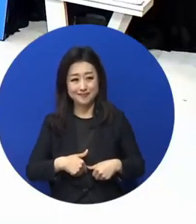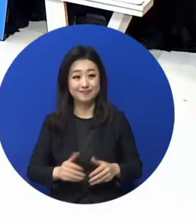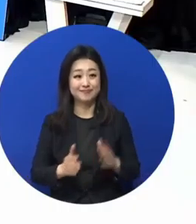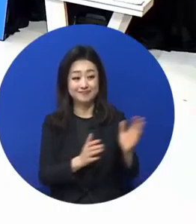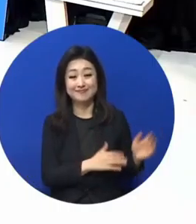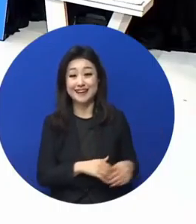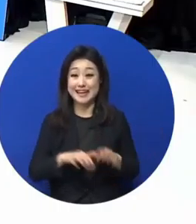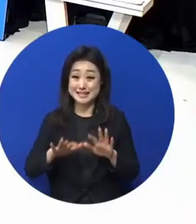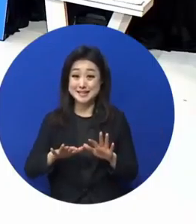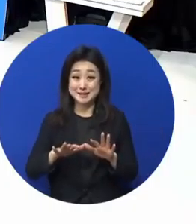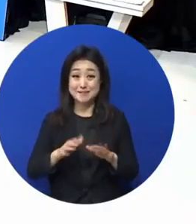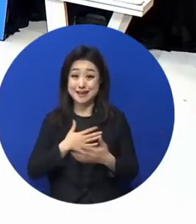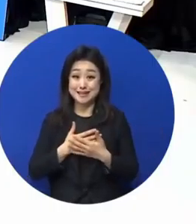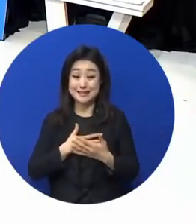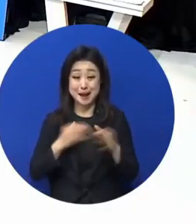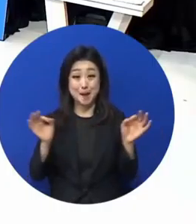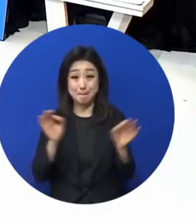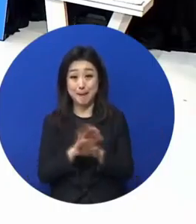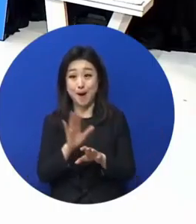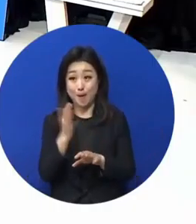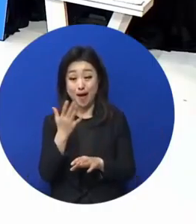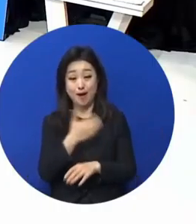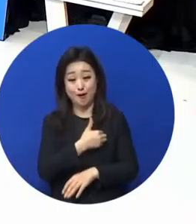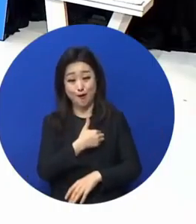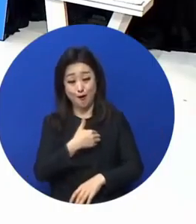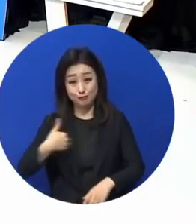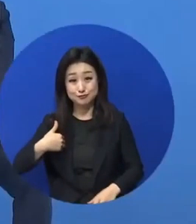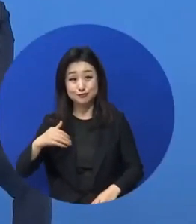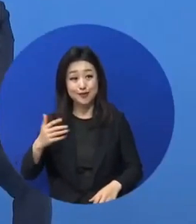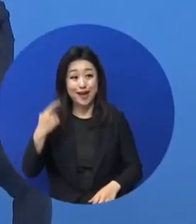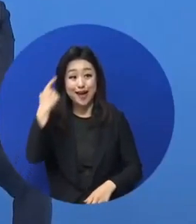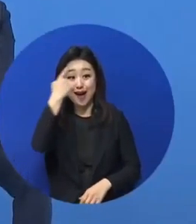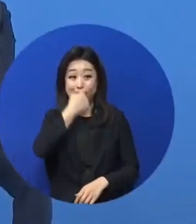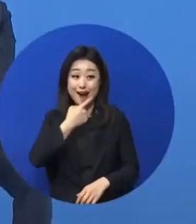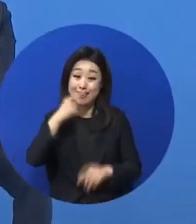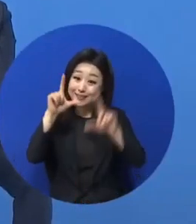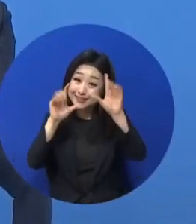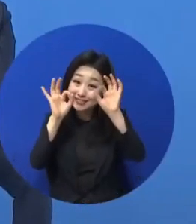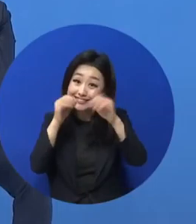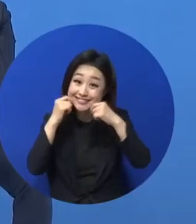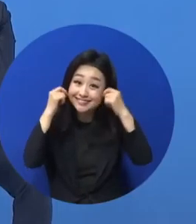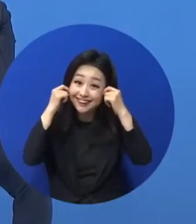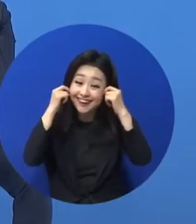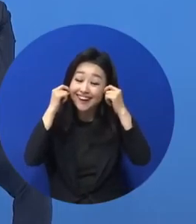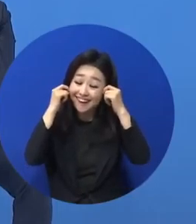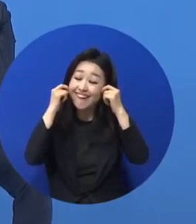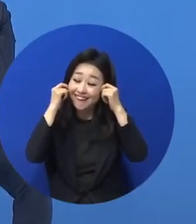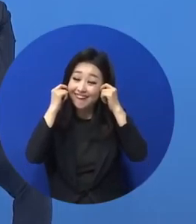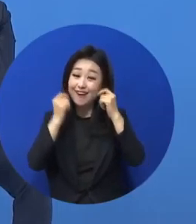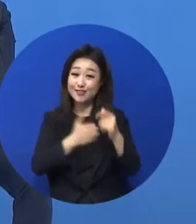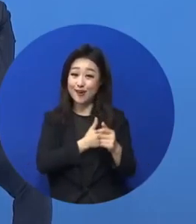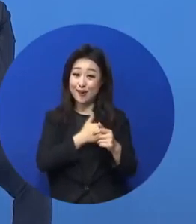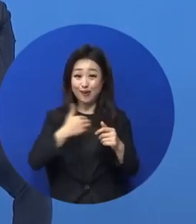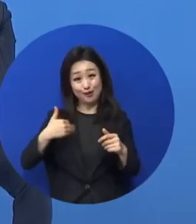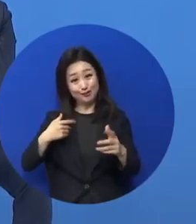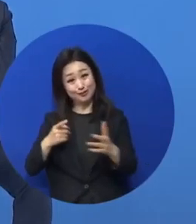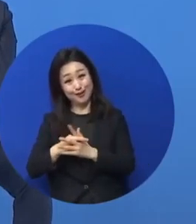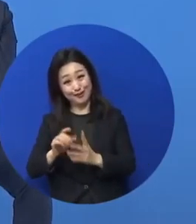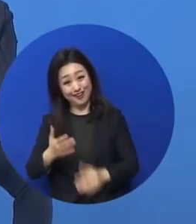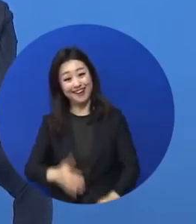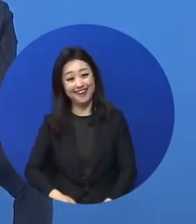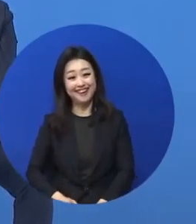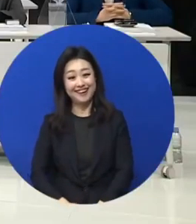됐었는데 이쯤 되니까 저도 좀 여유가 생기는데 세 분은 어떻습니까? 좀 얼굴에 만면에 미소도 있고 그래서 여유가 생긴 것 같은